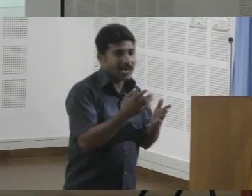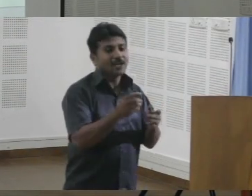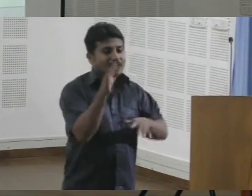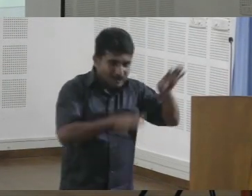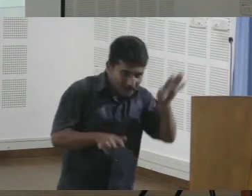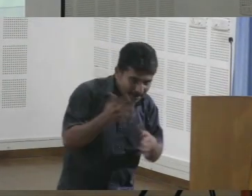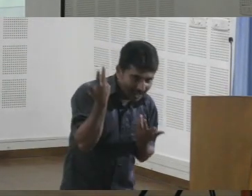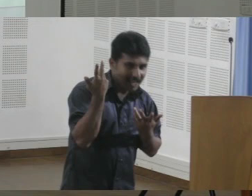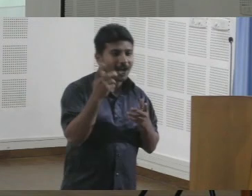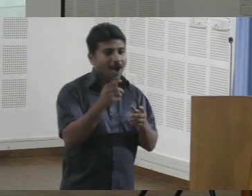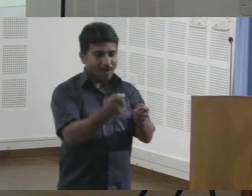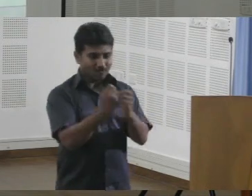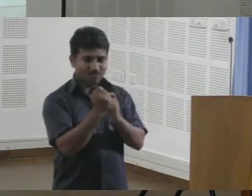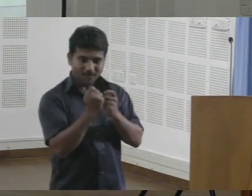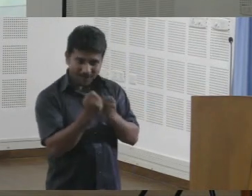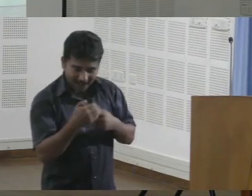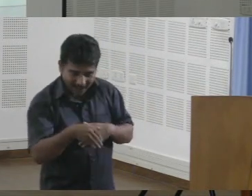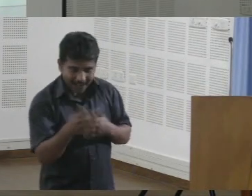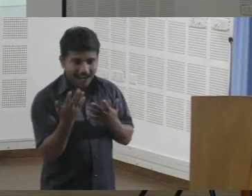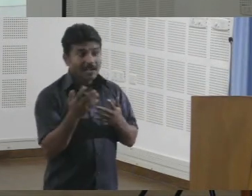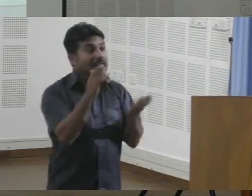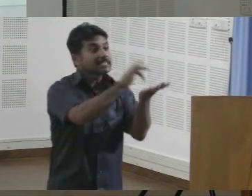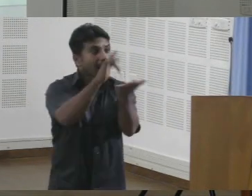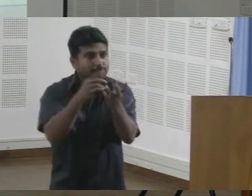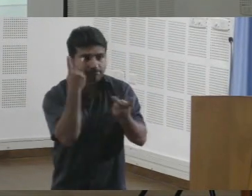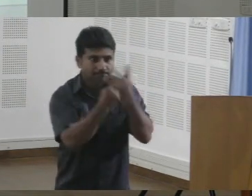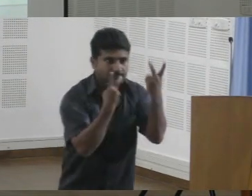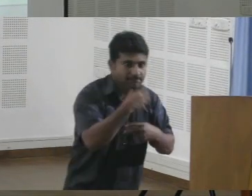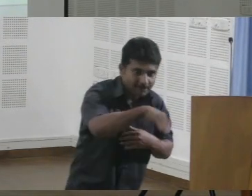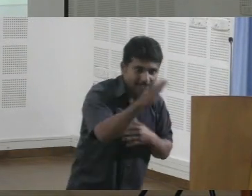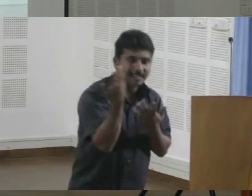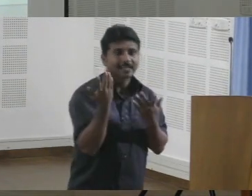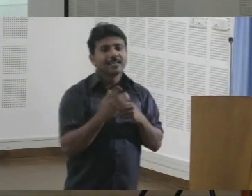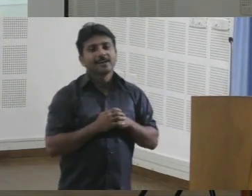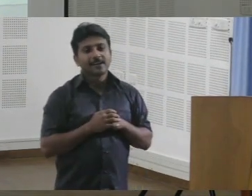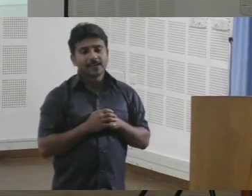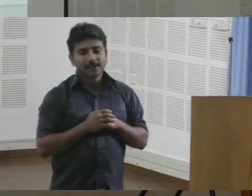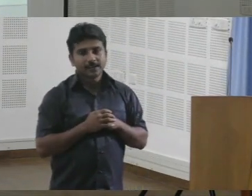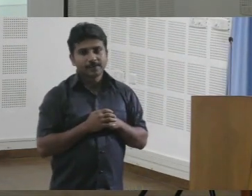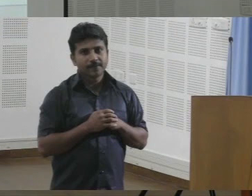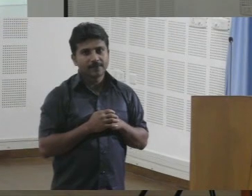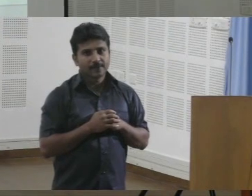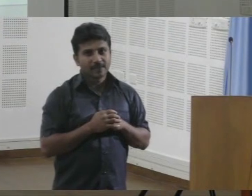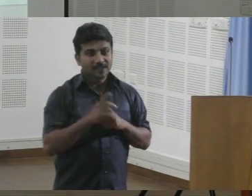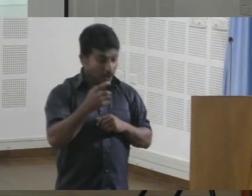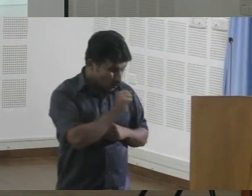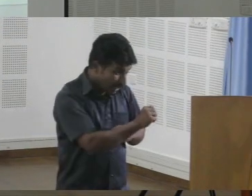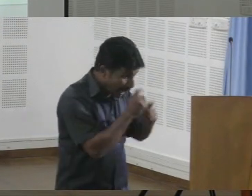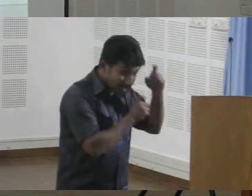റൈഡിങ്, പിന്നെ അവന് ഇഷ്ടമുള്ള സ്ഥലങ്ങൾ, പിന്നെ അവന് അതേപോലെ ഓരോ